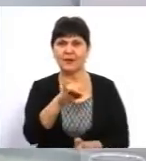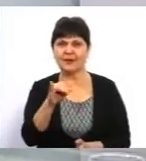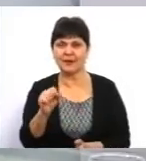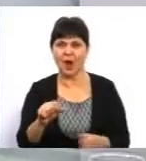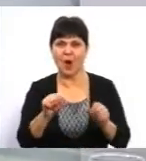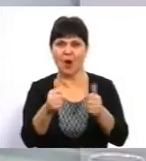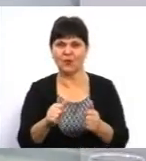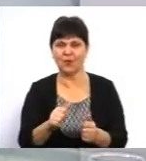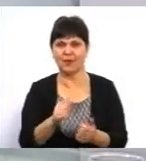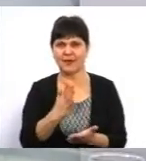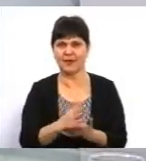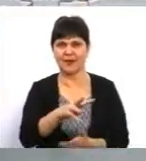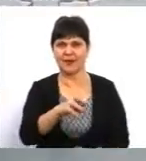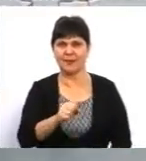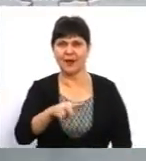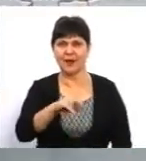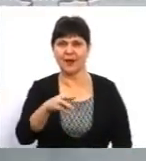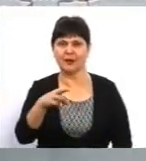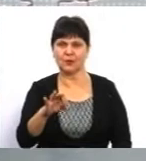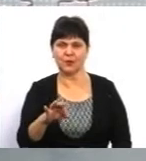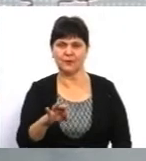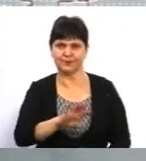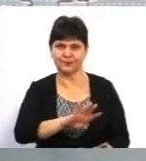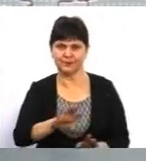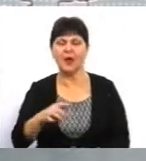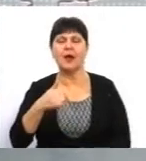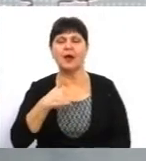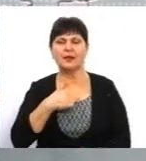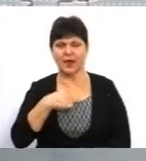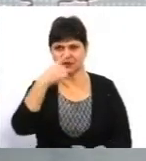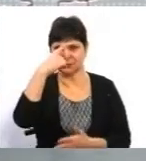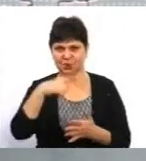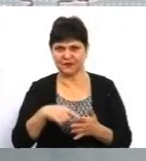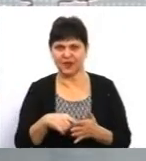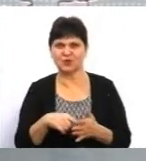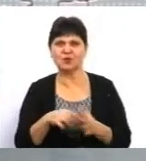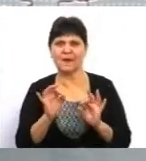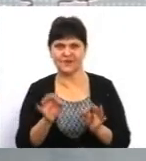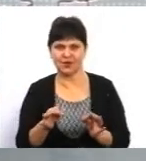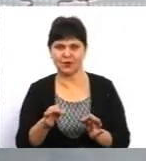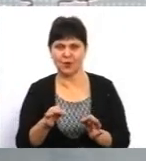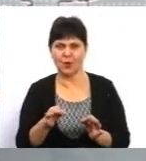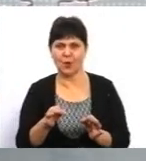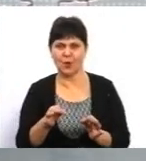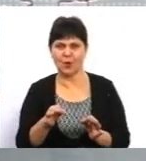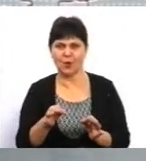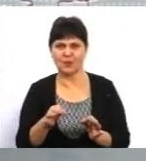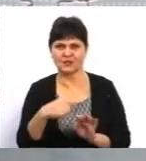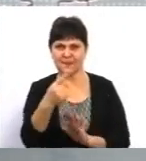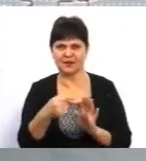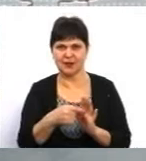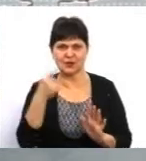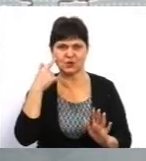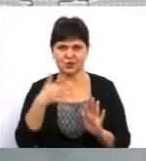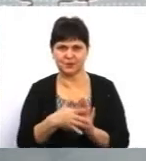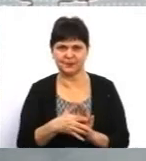є малятка. Як це можна? Я сподіваюся, що я вірно зрозуміла запитання. Дія – це є основою, як я казала, для